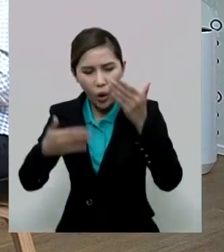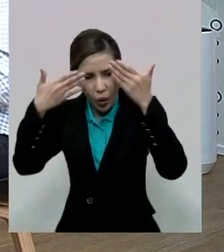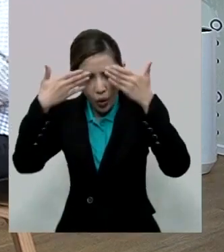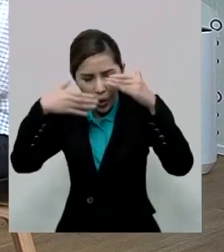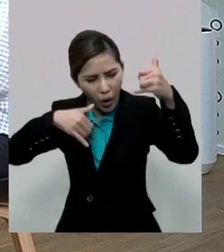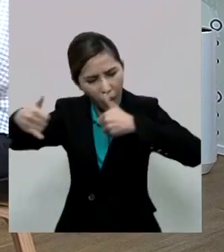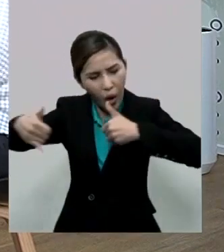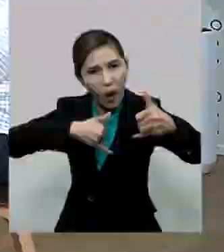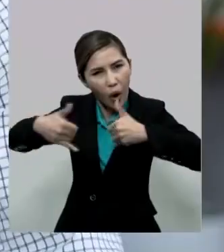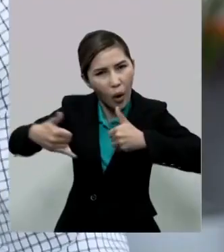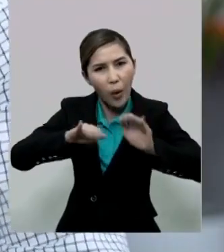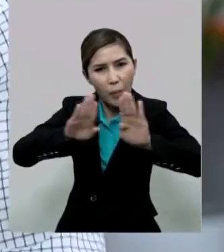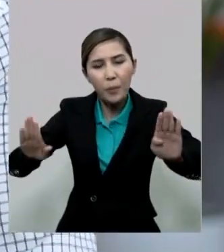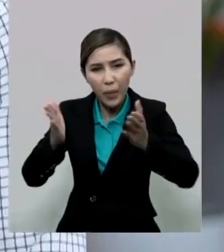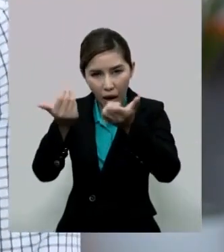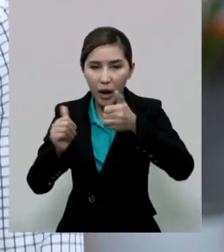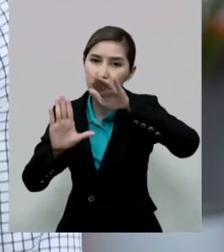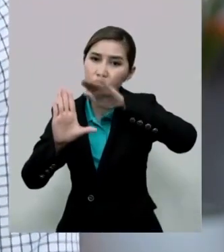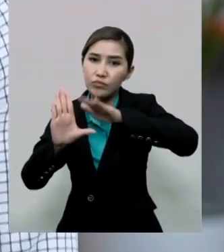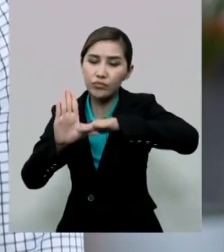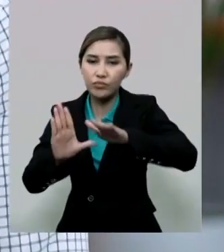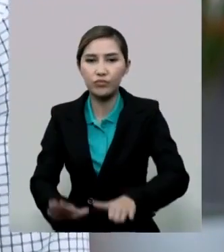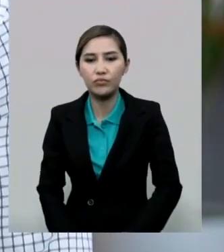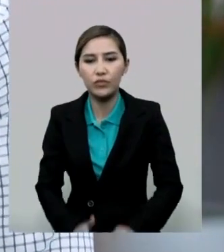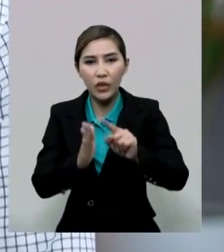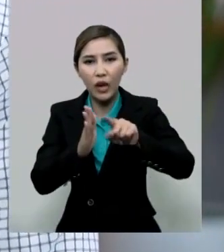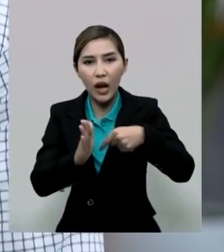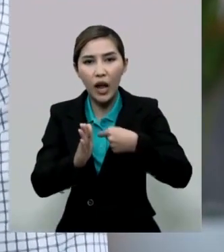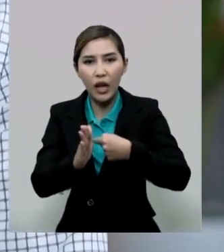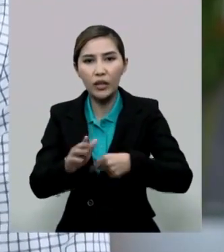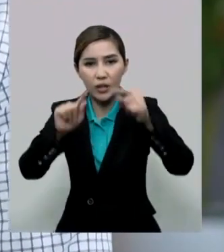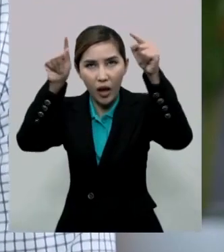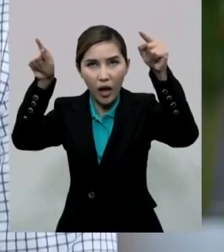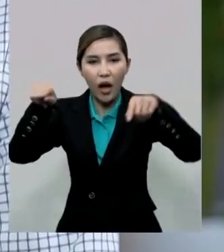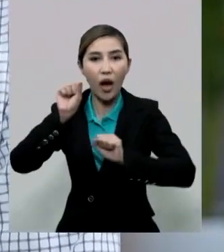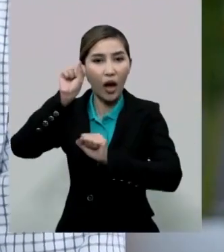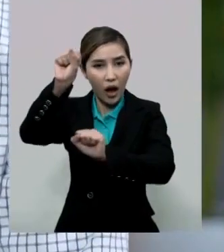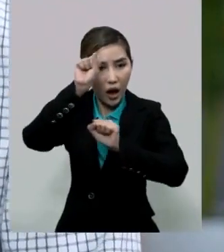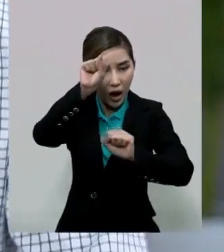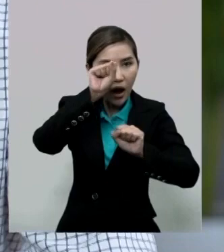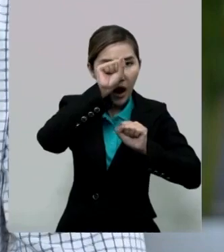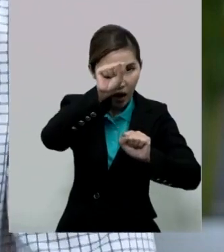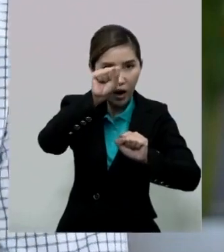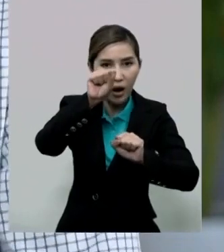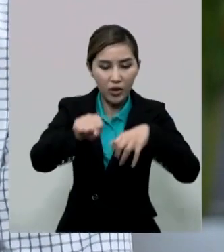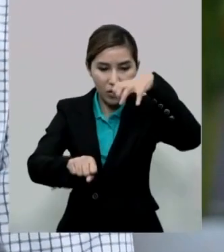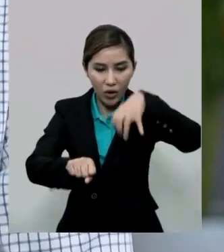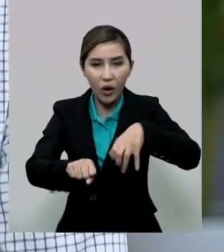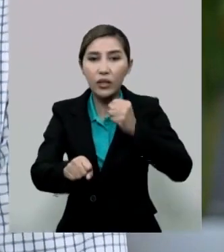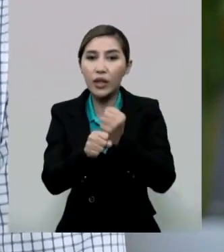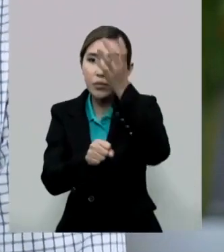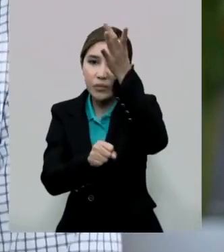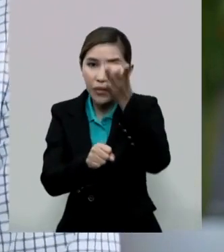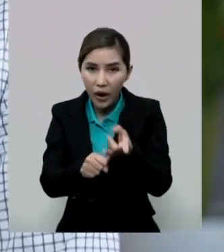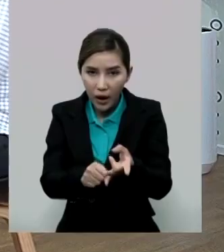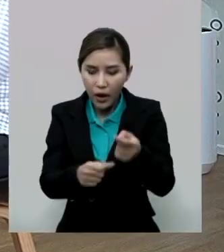ประกาศนะครับที่ชัดเจนว่าองค์กรของเราคืออะไรเราทำอะไรบ้างจุดประสงค์ของเราคืออะไรแล้วมันจะชัดเจนว่าเรารับคนพิ